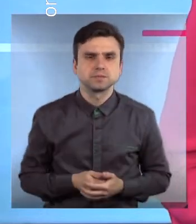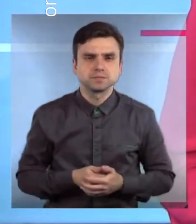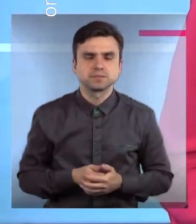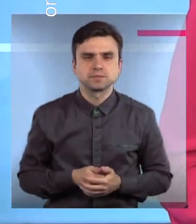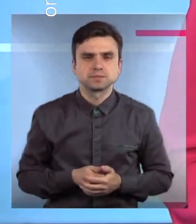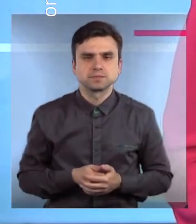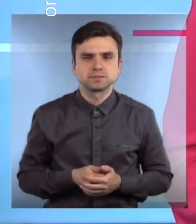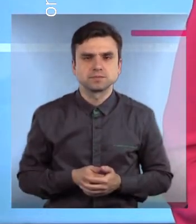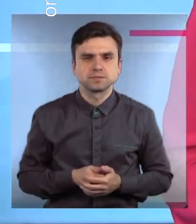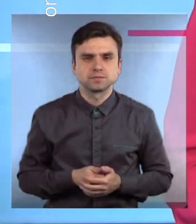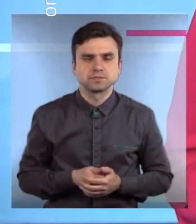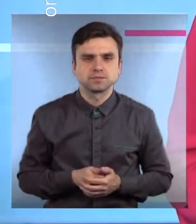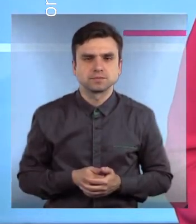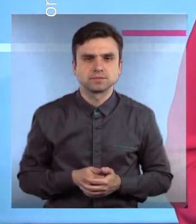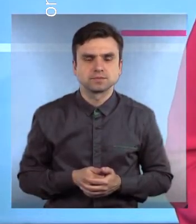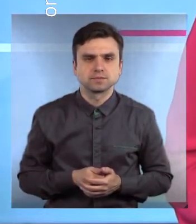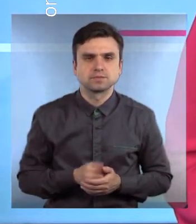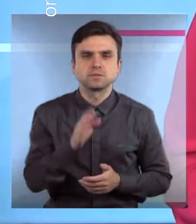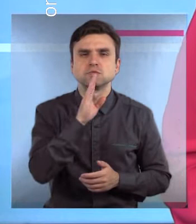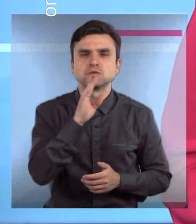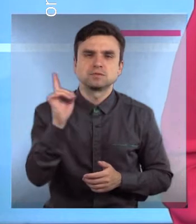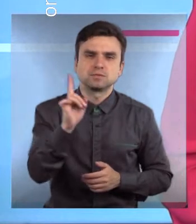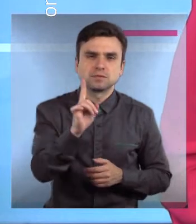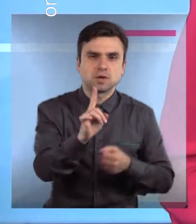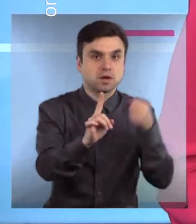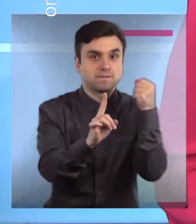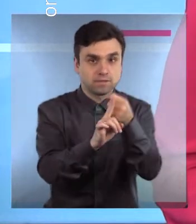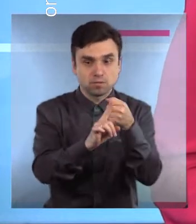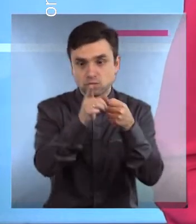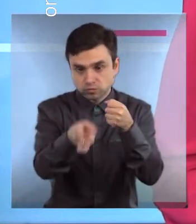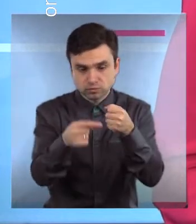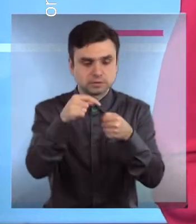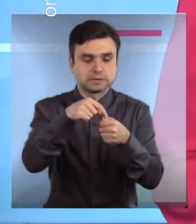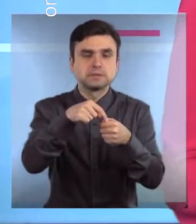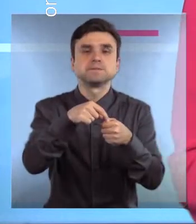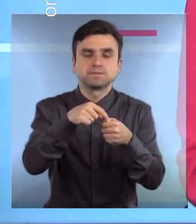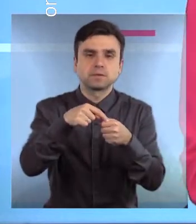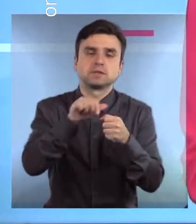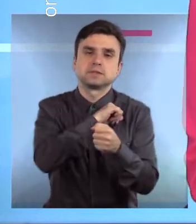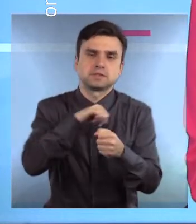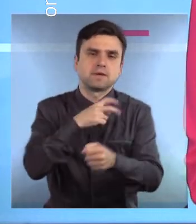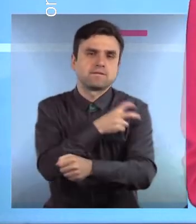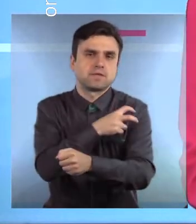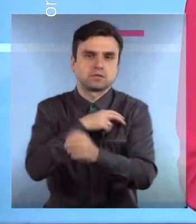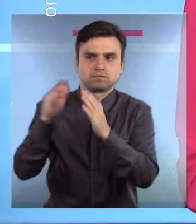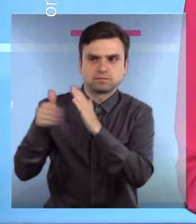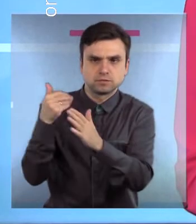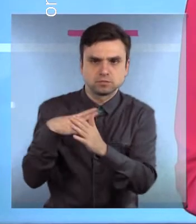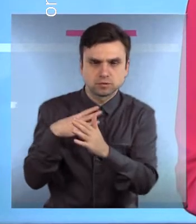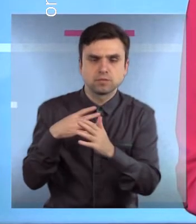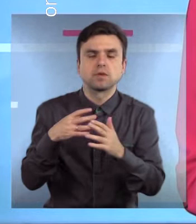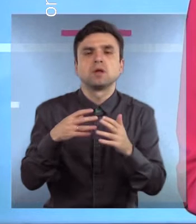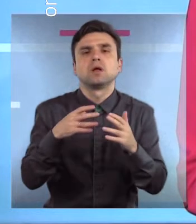викликав швидку. Аварія сталася ввечері 7 березня по вулиці Купріна. Опель їхав з боку Змички в напрямку площі